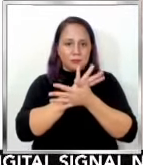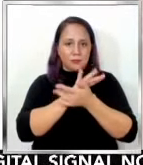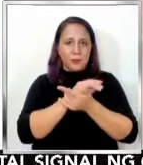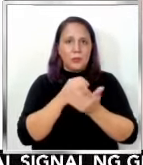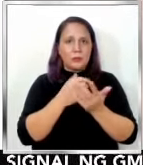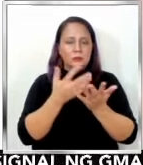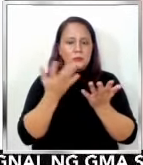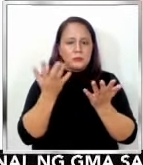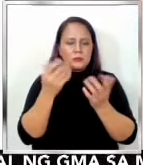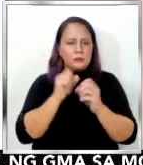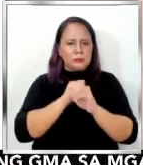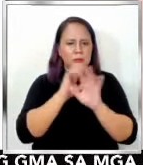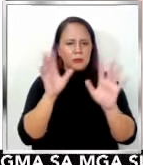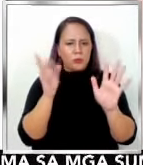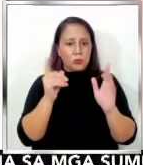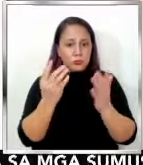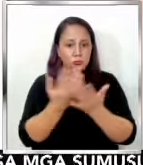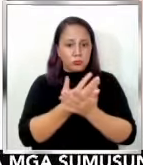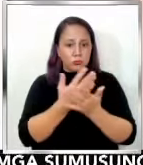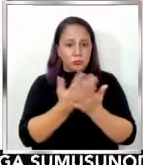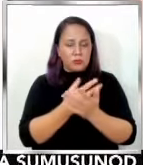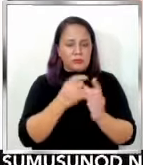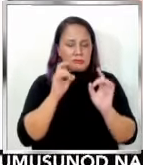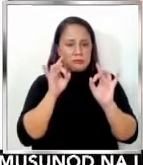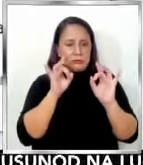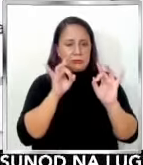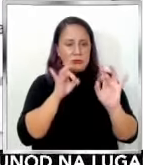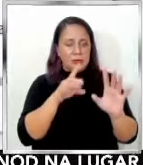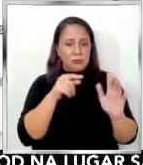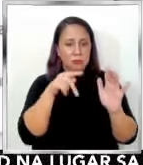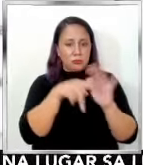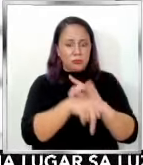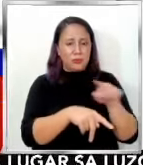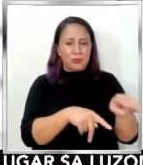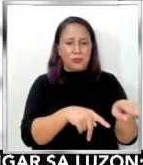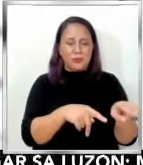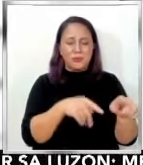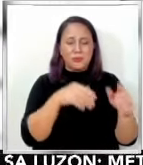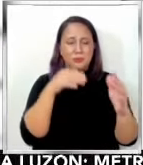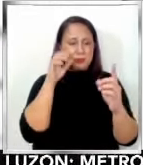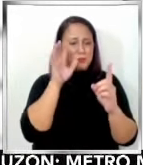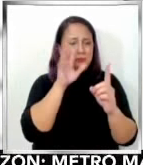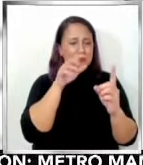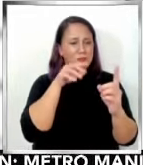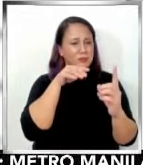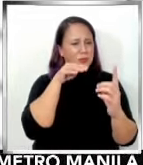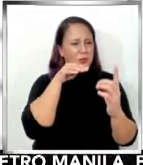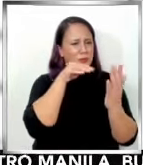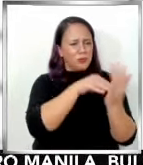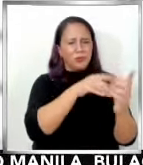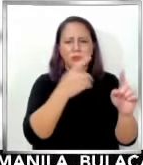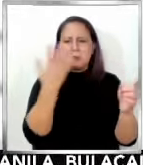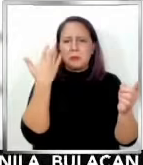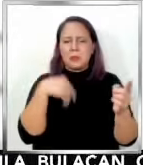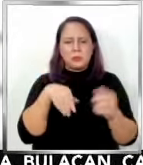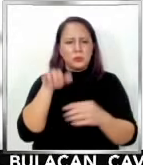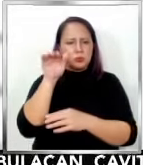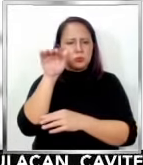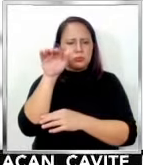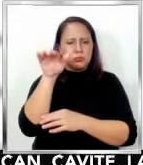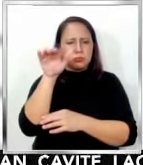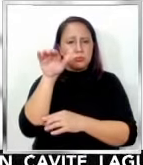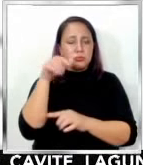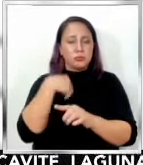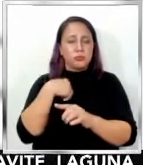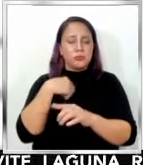kung panibagong kaso ng hate crime ang atake sa Pinay nurse. Pero sabi ni Cato, patuloy ang panawagan ng konsulado sa mga otoridad na